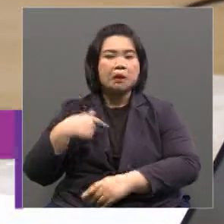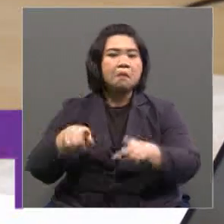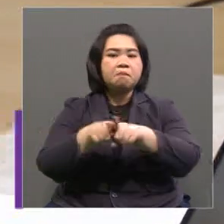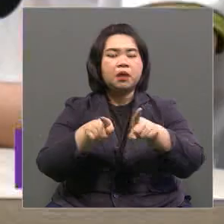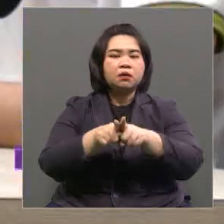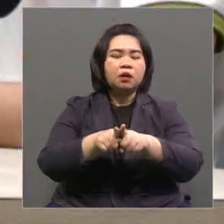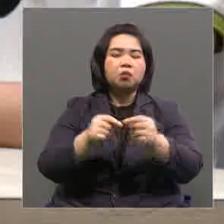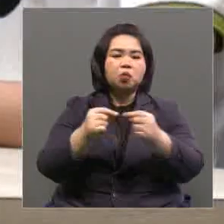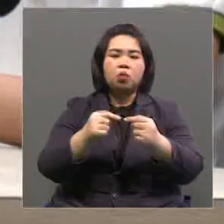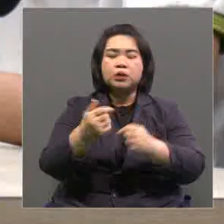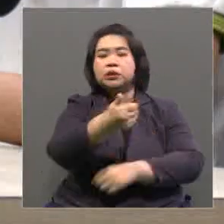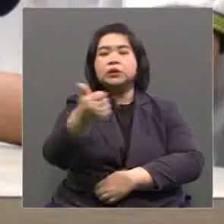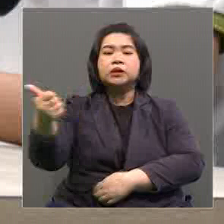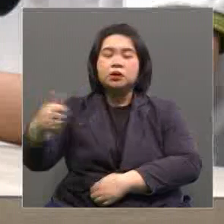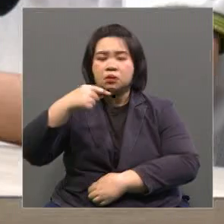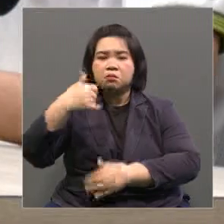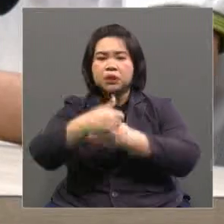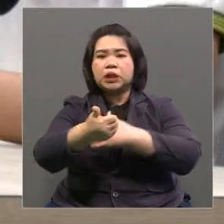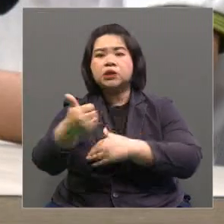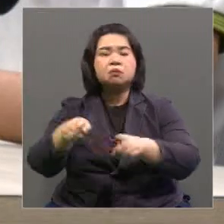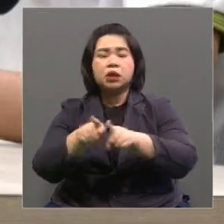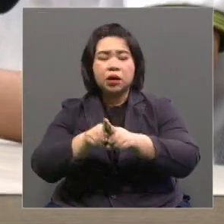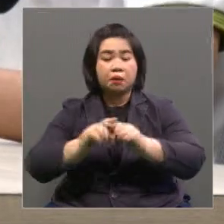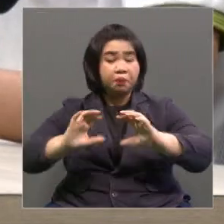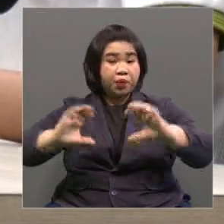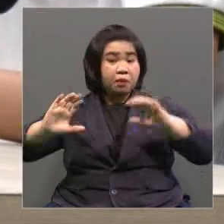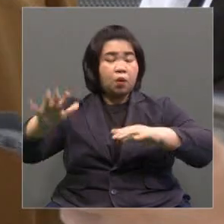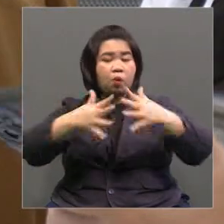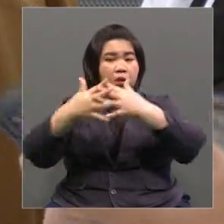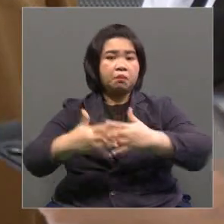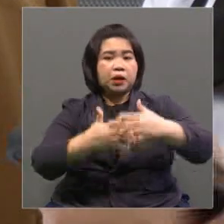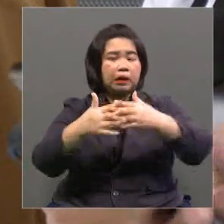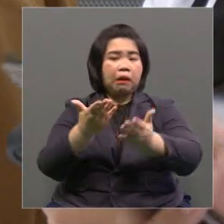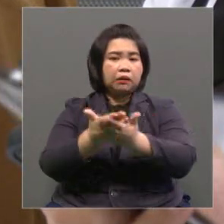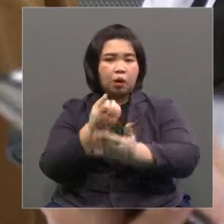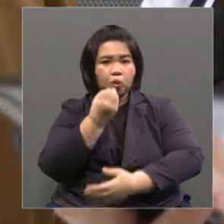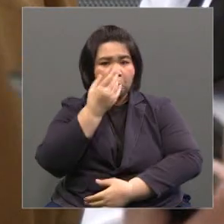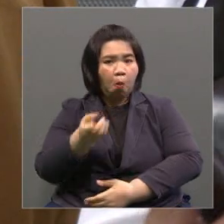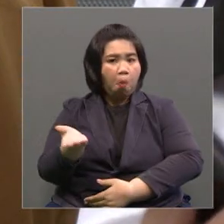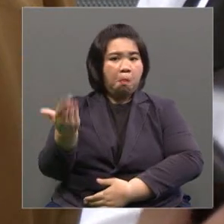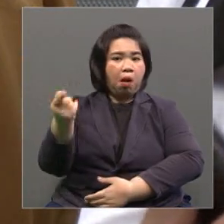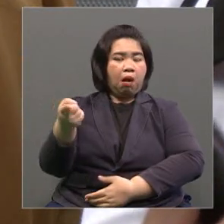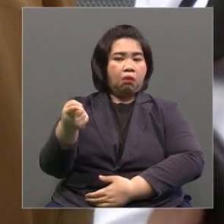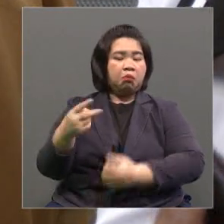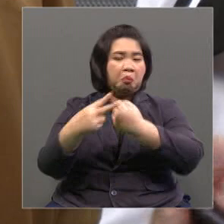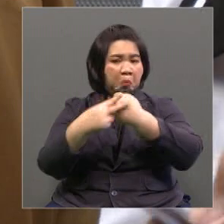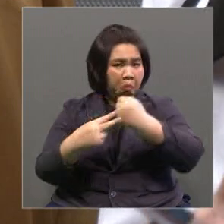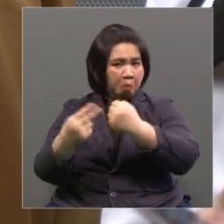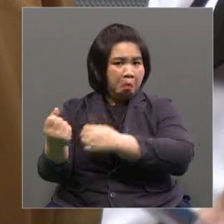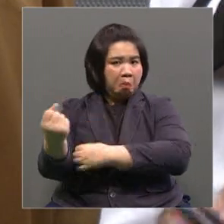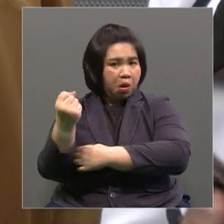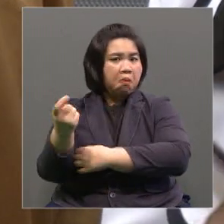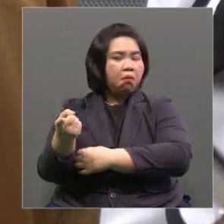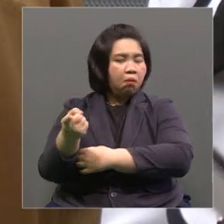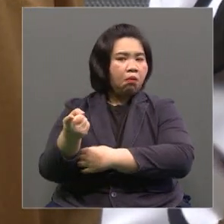กับดัชนีตลาดหลักทรัพย์อื่นในภูมิภาคจากพันธบัตรรัฐบาลสหรัฐครับที่มีผลอัตราตอบแทนสูงเงินสกุลดอลลาร์สหรัฐแข็งค่า